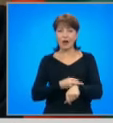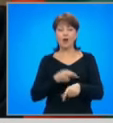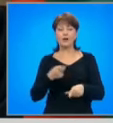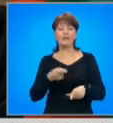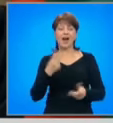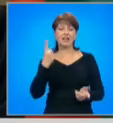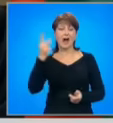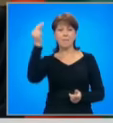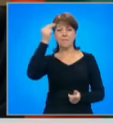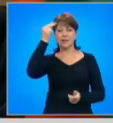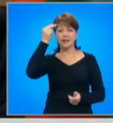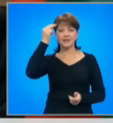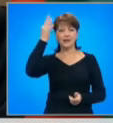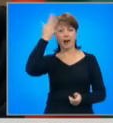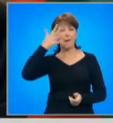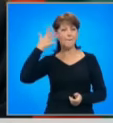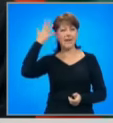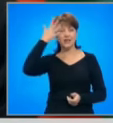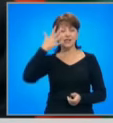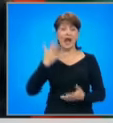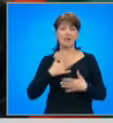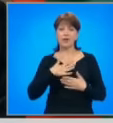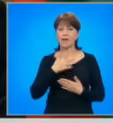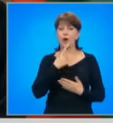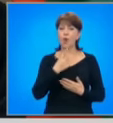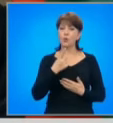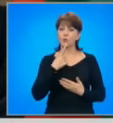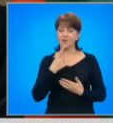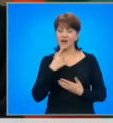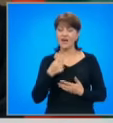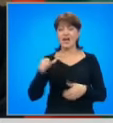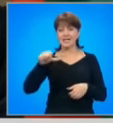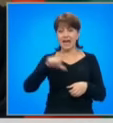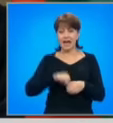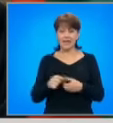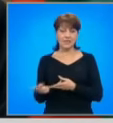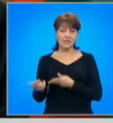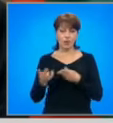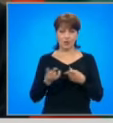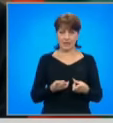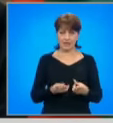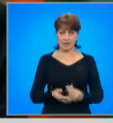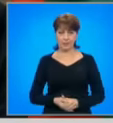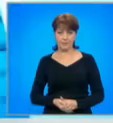за създаване на условия наистина за диверсифицирани доставки.